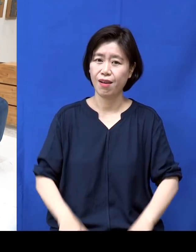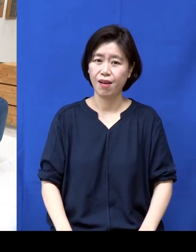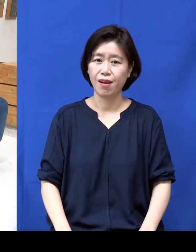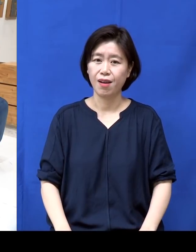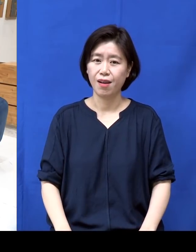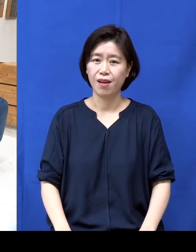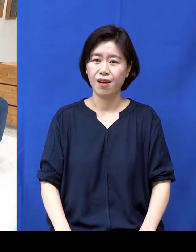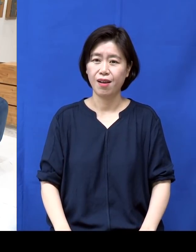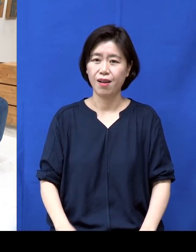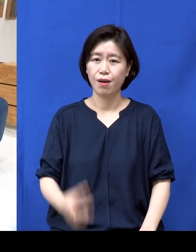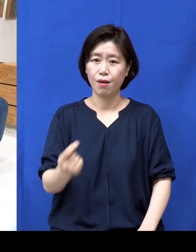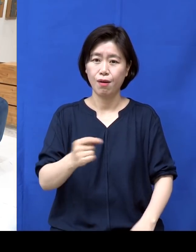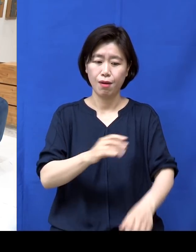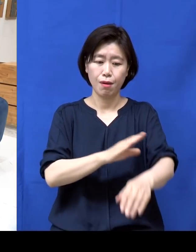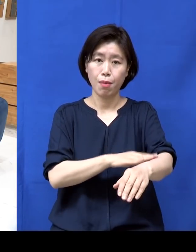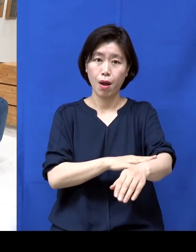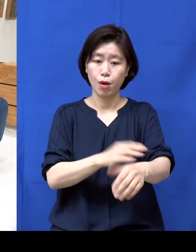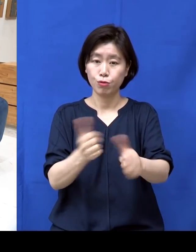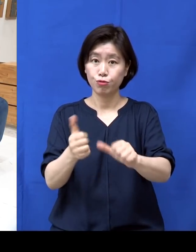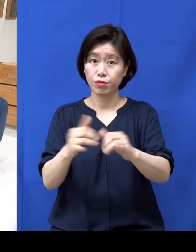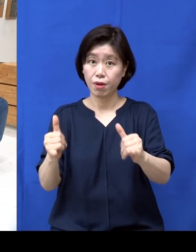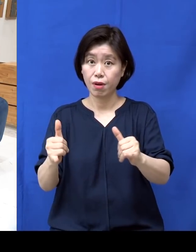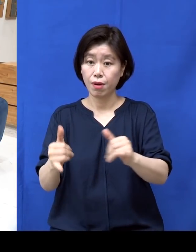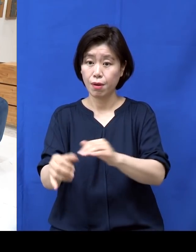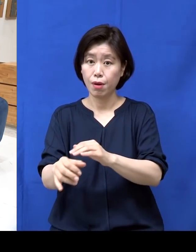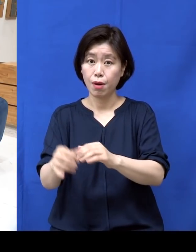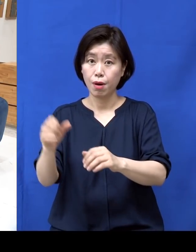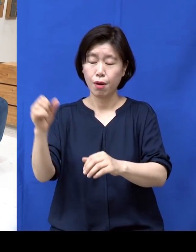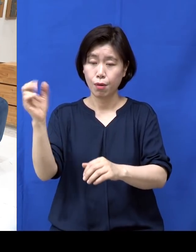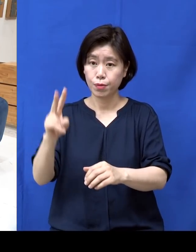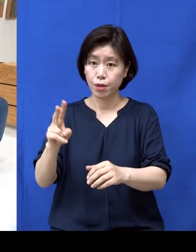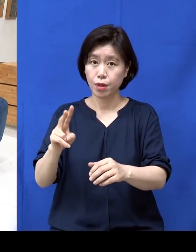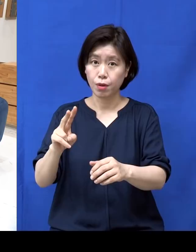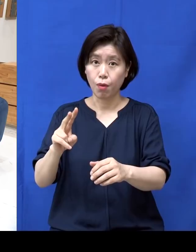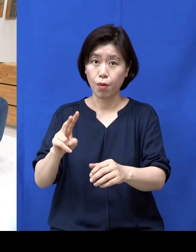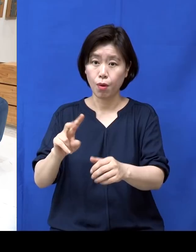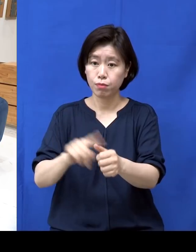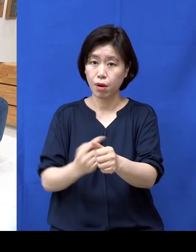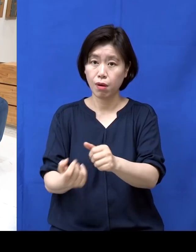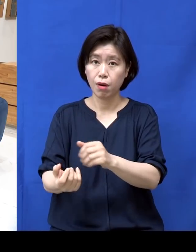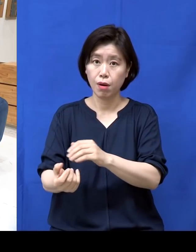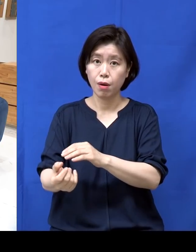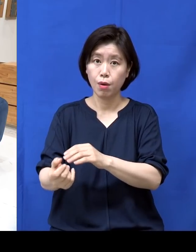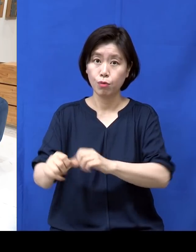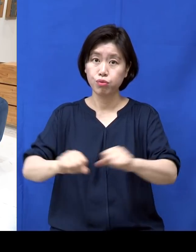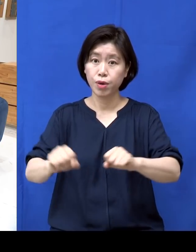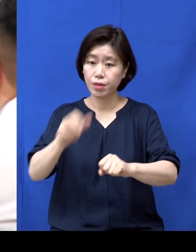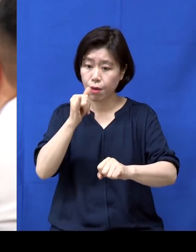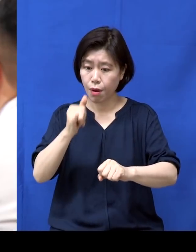움직이는 정말요? 것처럼. 아니 팔도 근육이 이렇게 좀 한 번씩 이렇게 움직일 때가 있대요. 사망한 후 이후에. 저 같은 경우는 깜짝 놀란 게